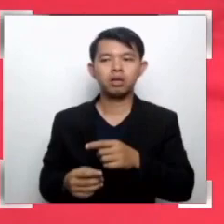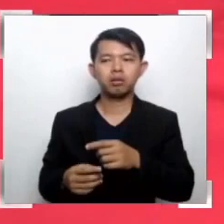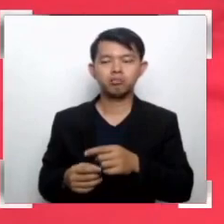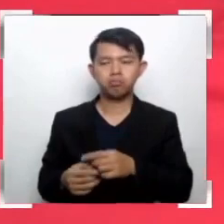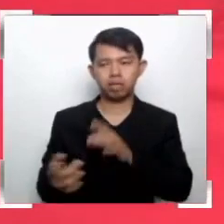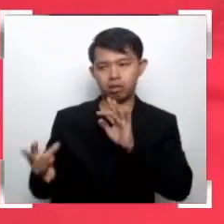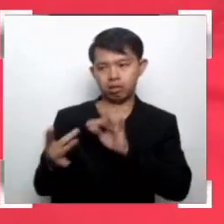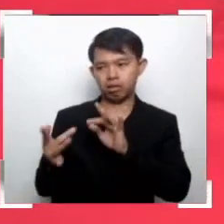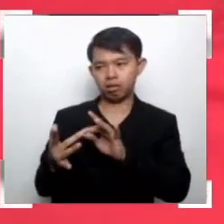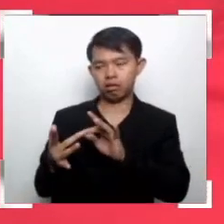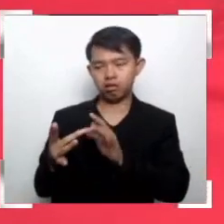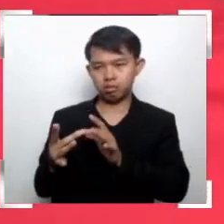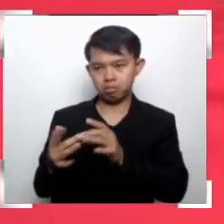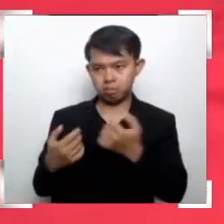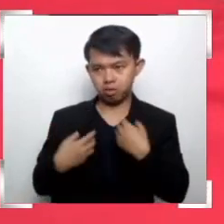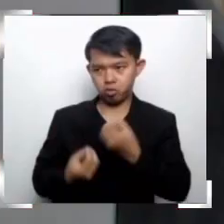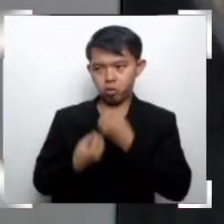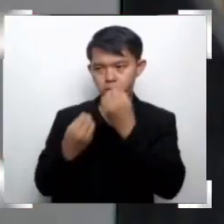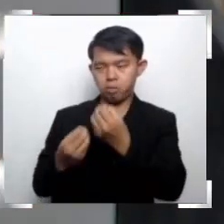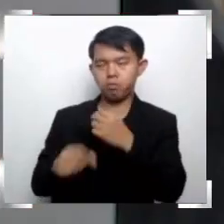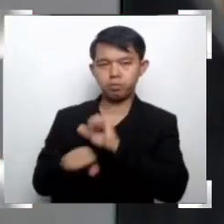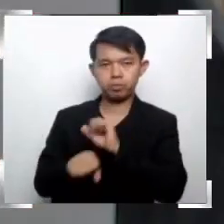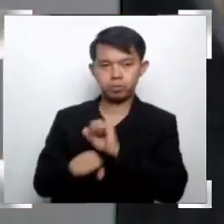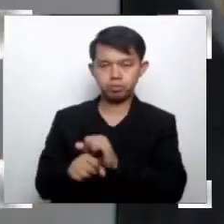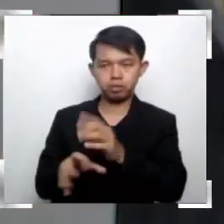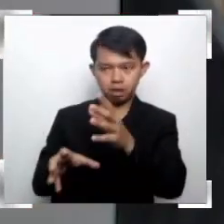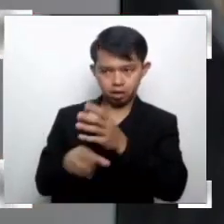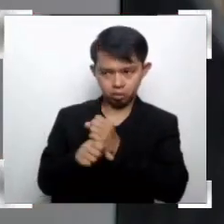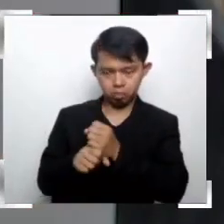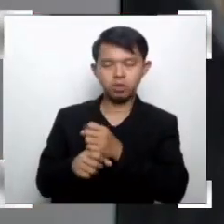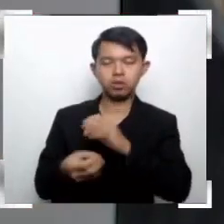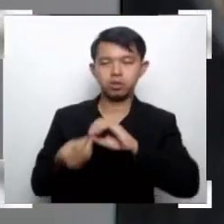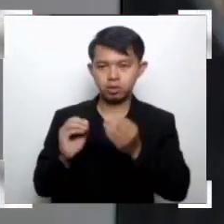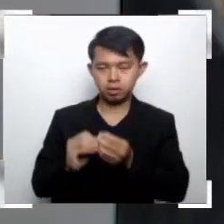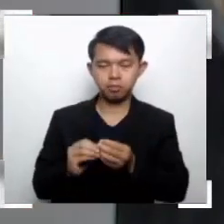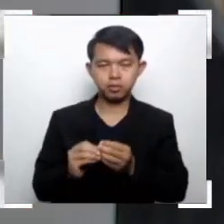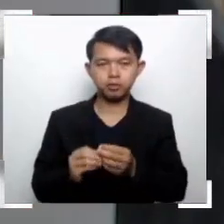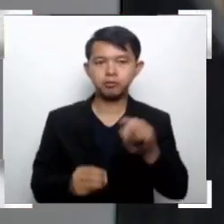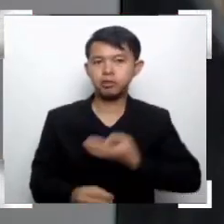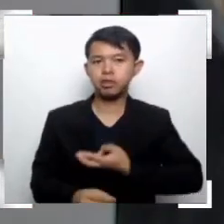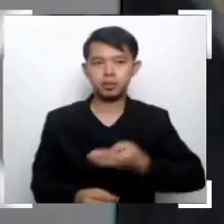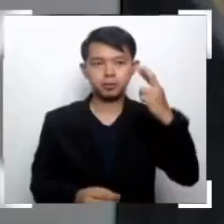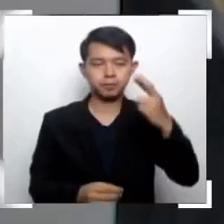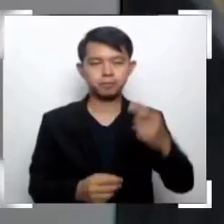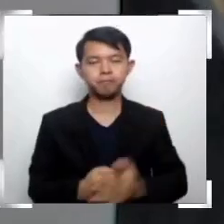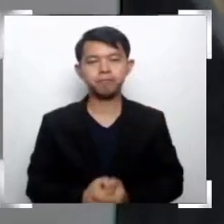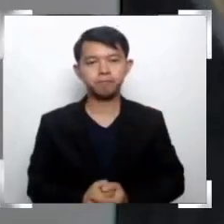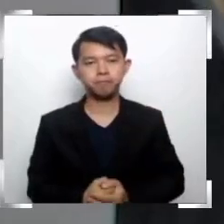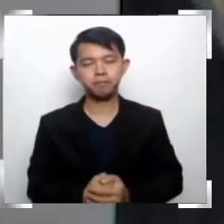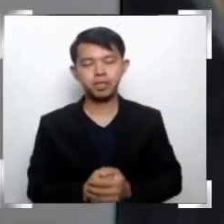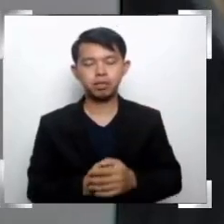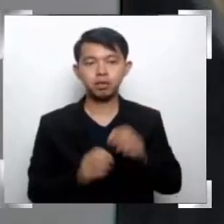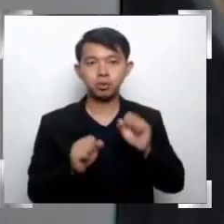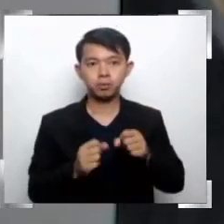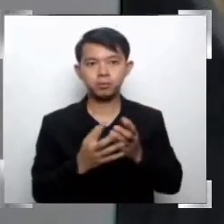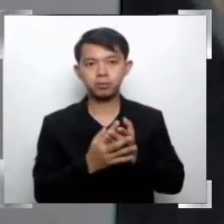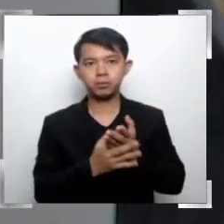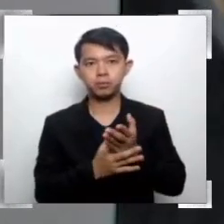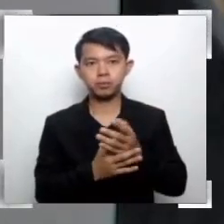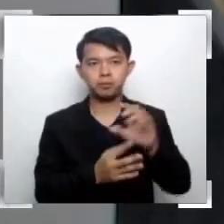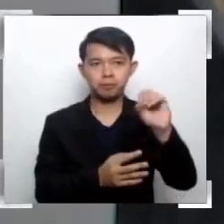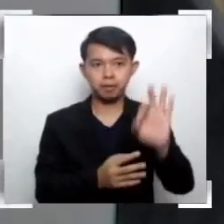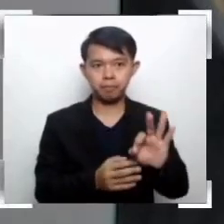daw na work, kuhanin nila yung number. They recruit talaga sa Facebook, sa internet.